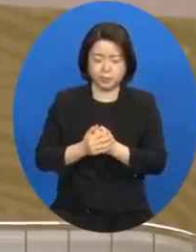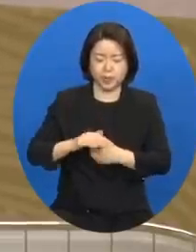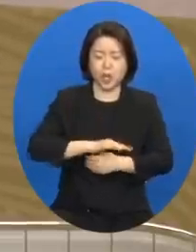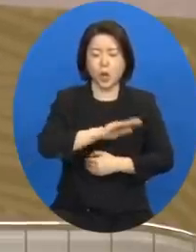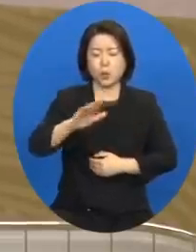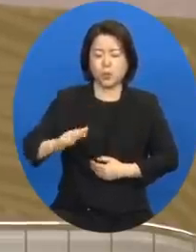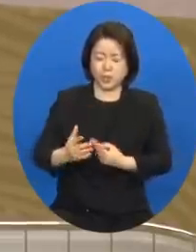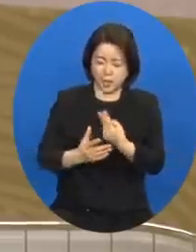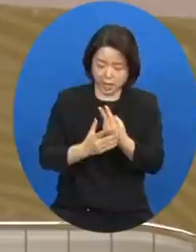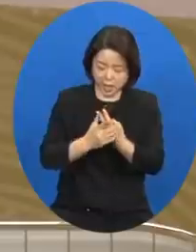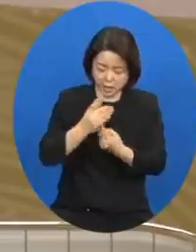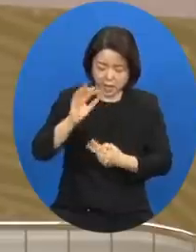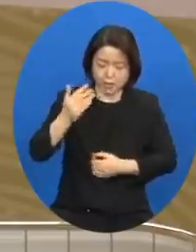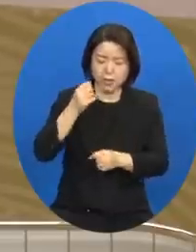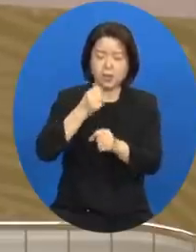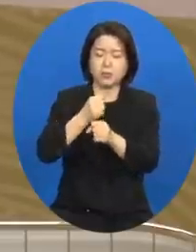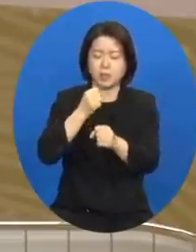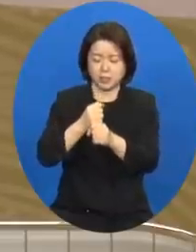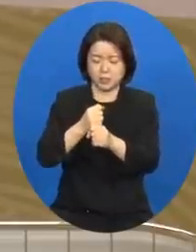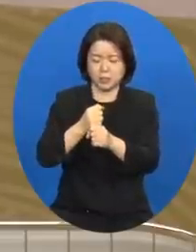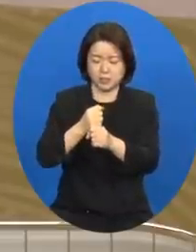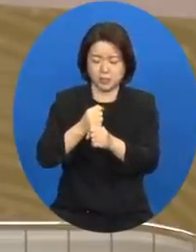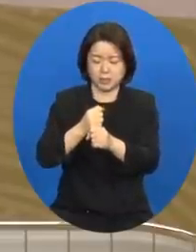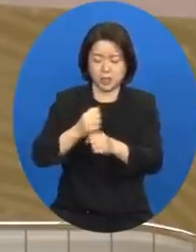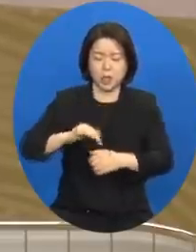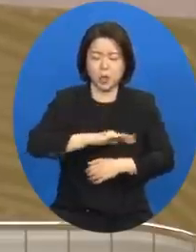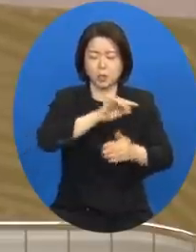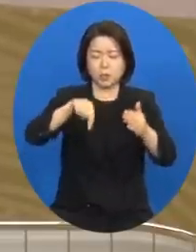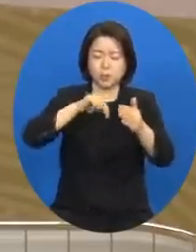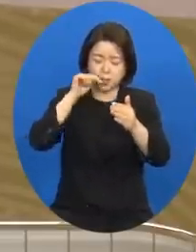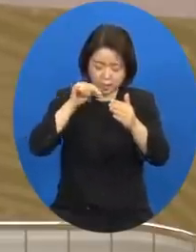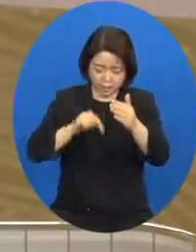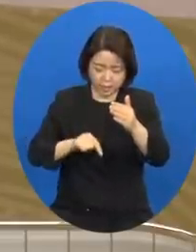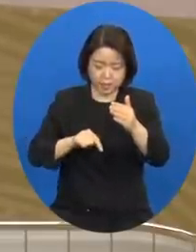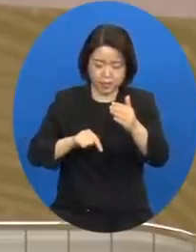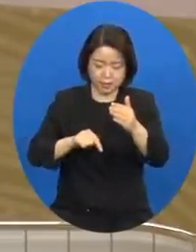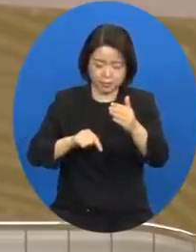우리를 하나 되게 만드시는 우리 안에